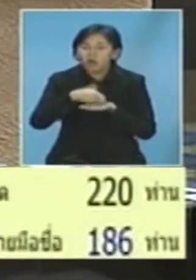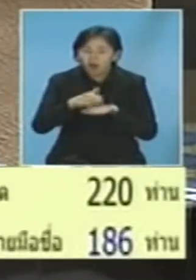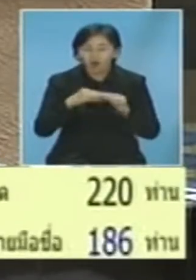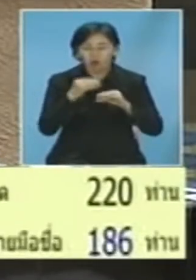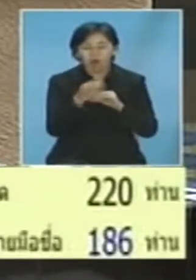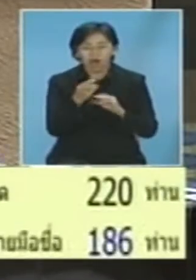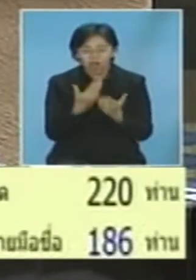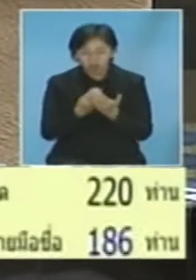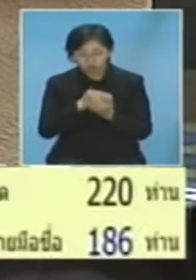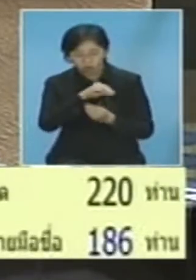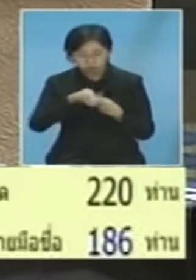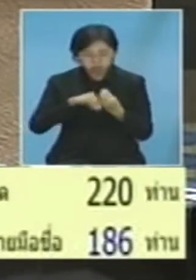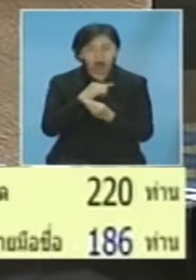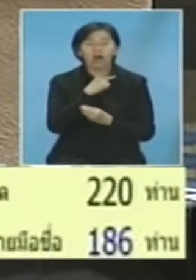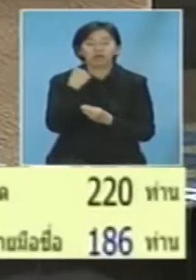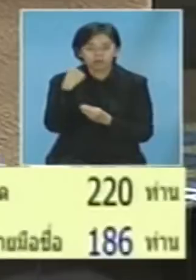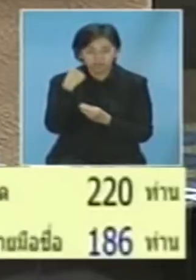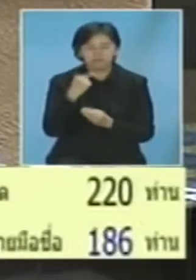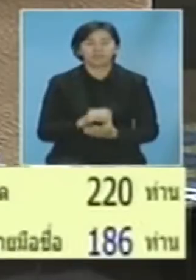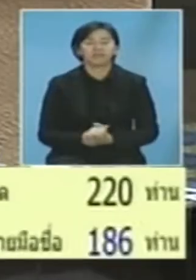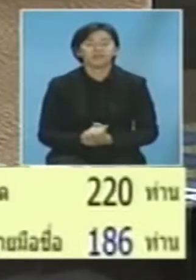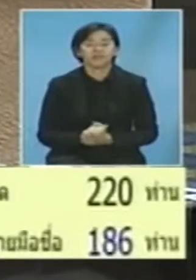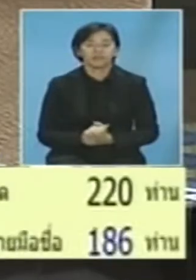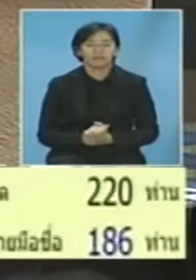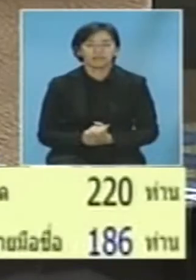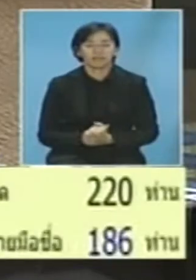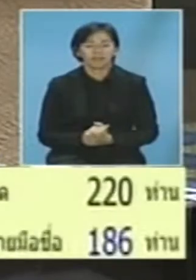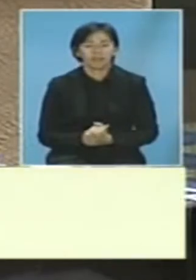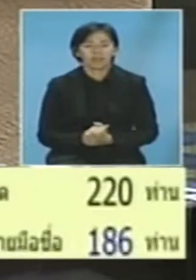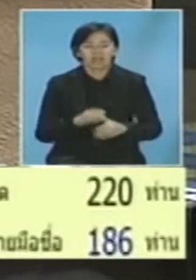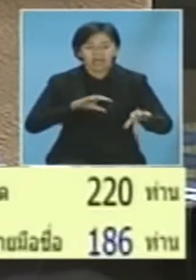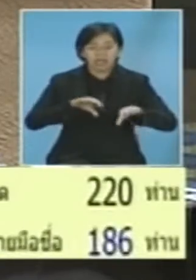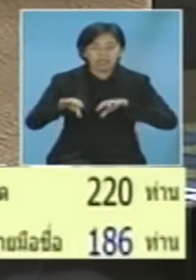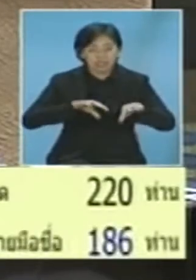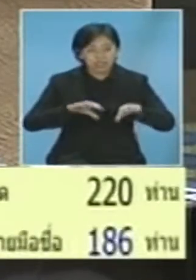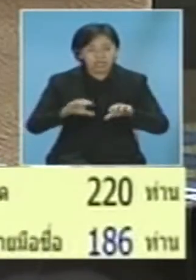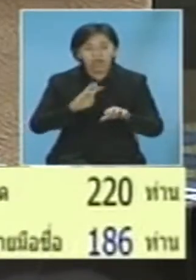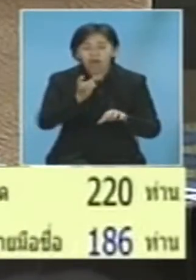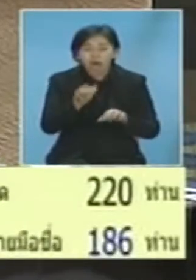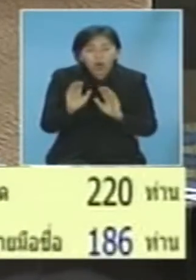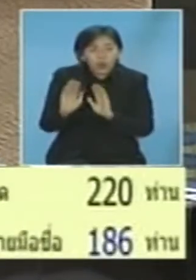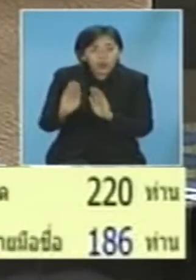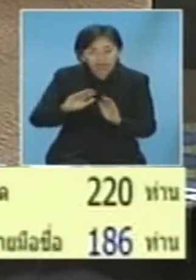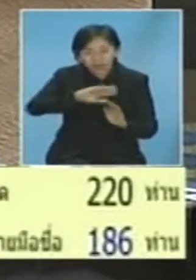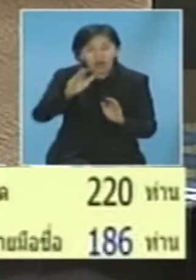าดทุนและความเสียหายจากการจัดเก็บข้าว